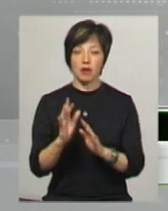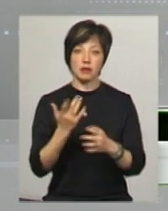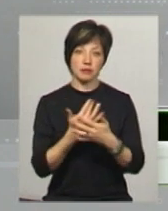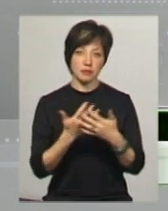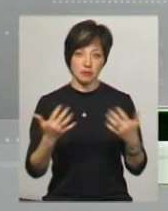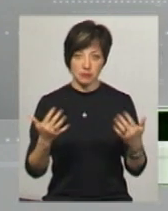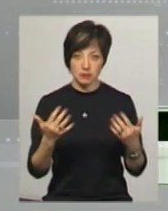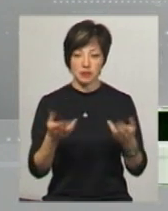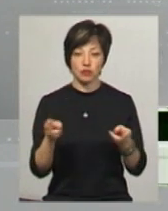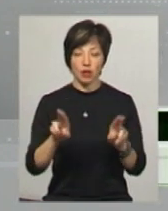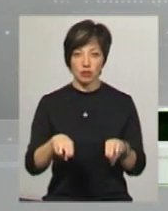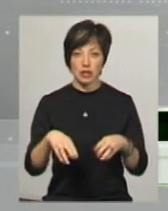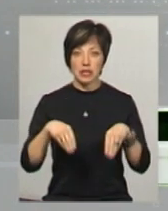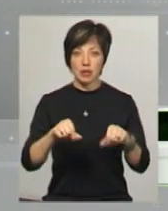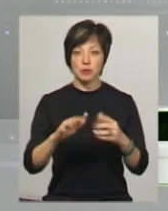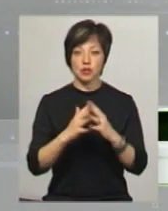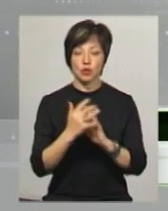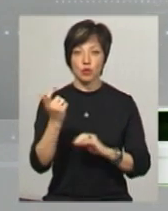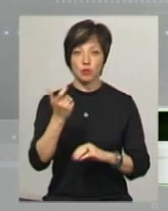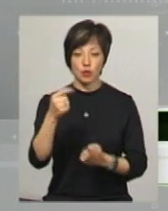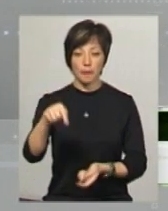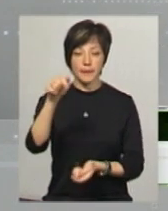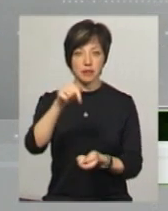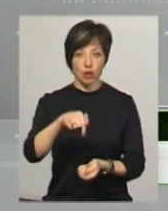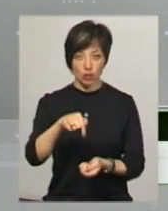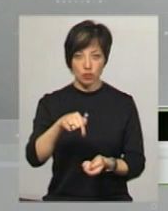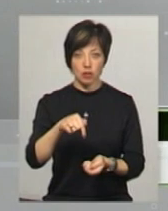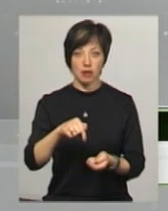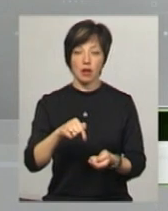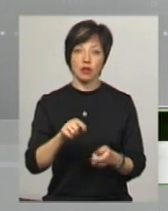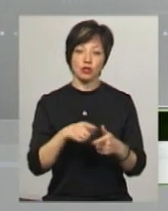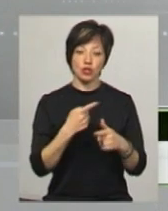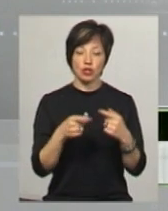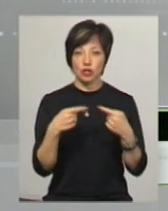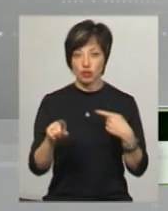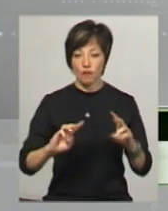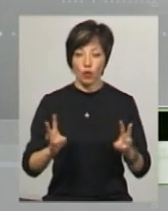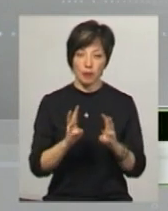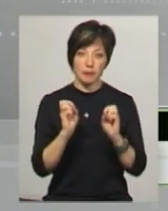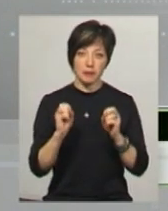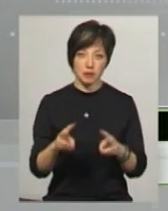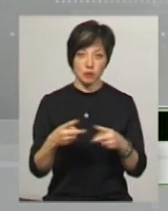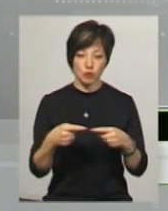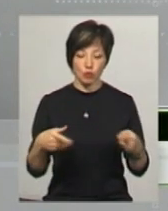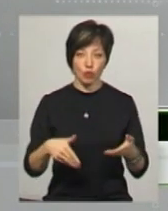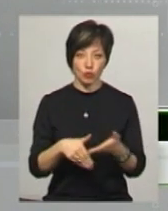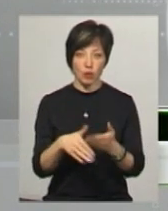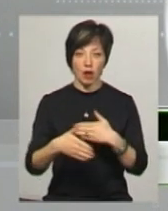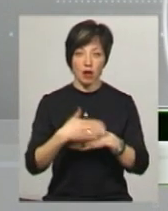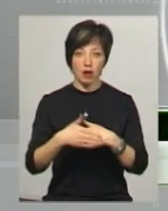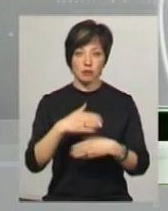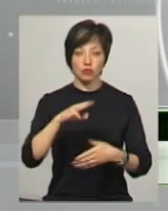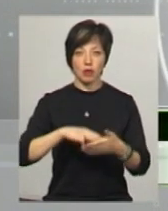рослинності або її залишків на землях сільськогосподарського призначення вогнем чи іншим загальнонебезпечним способом